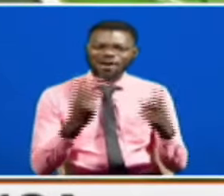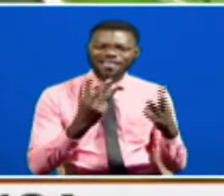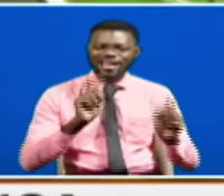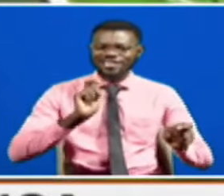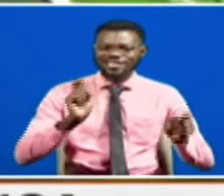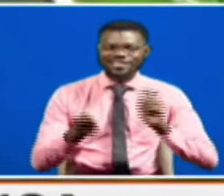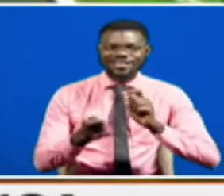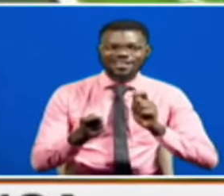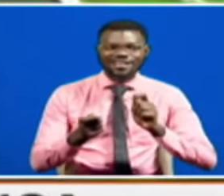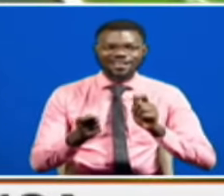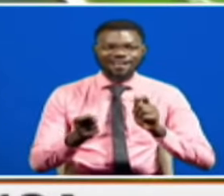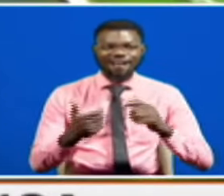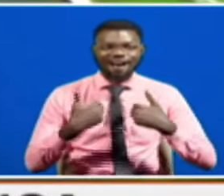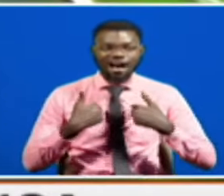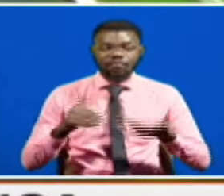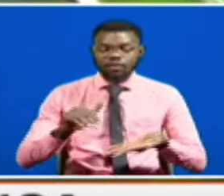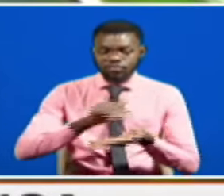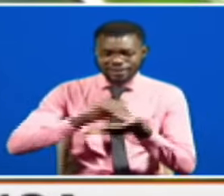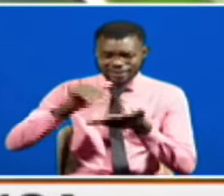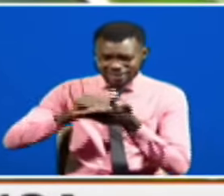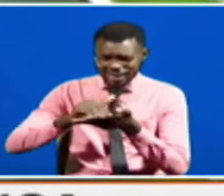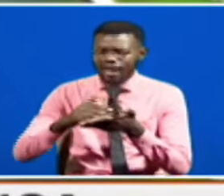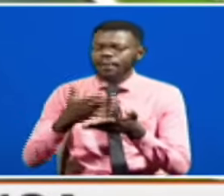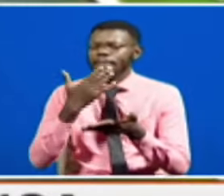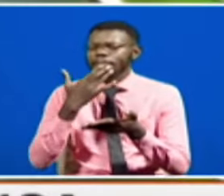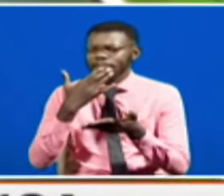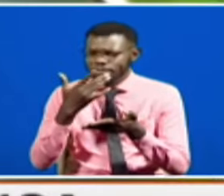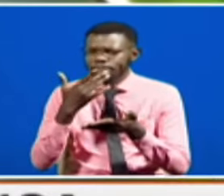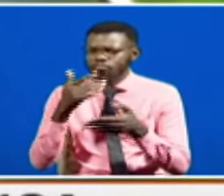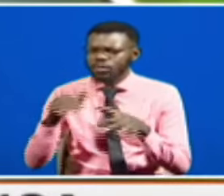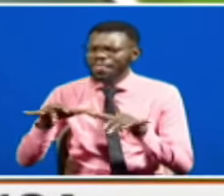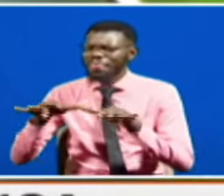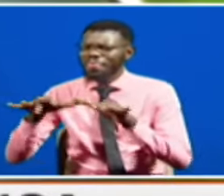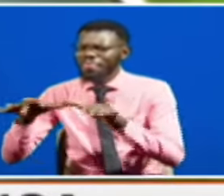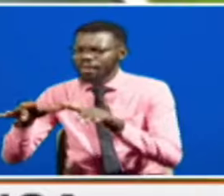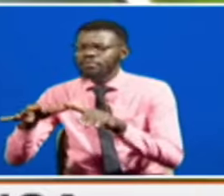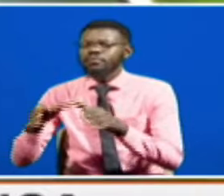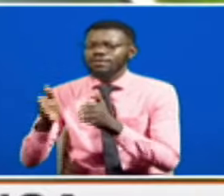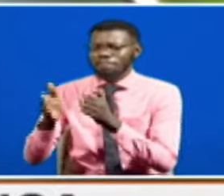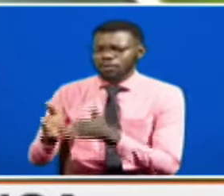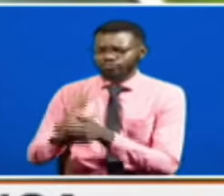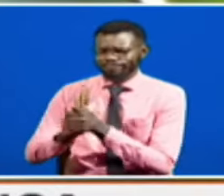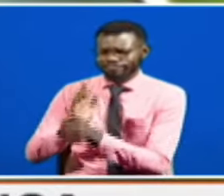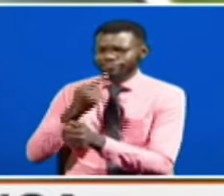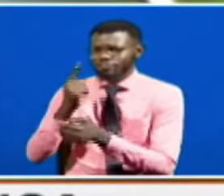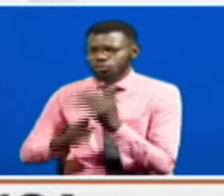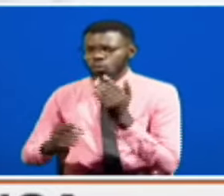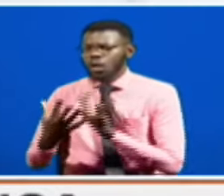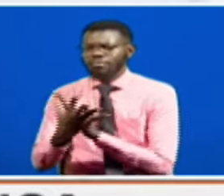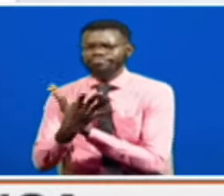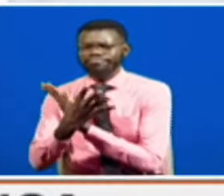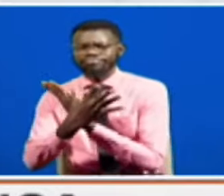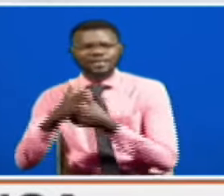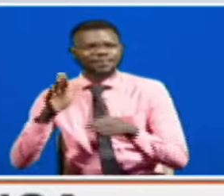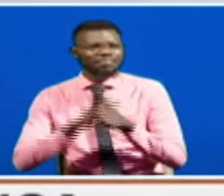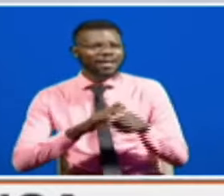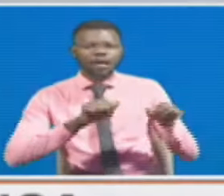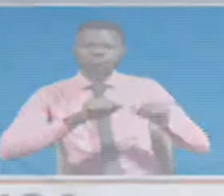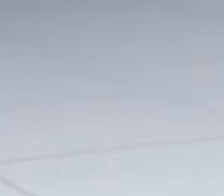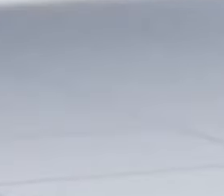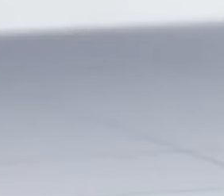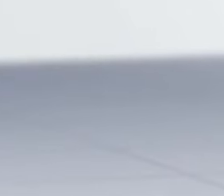Mtaalamu wa wadudu katika makavazi ya taifa Njoroge Ndungu anasema uhamiaji huu ni wa aina moja. Aina vipepeo weupe